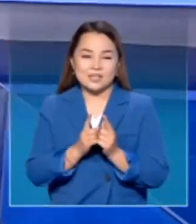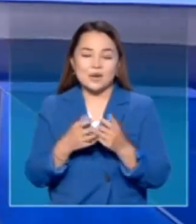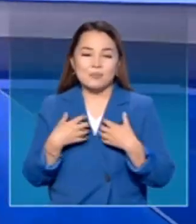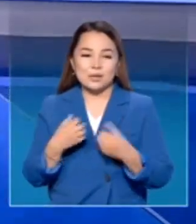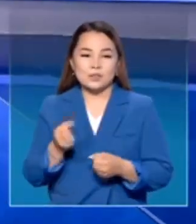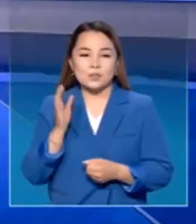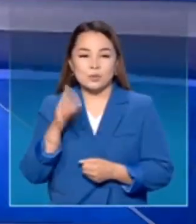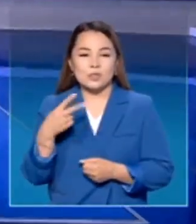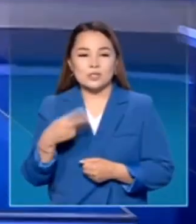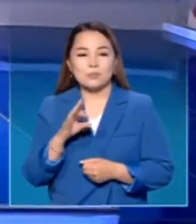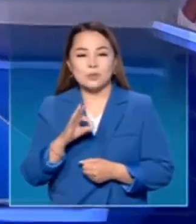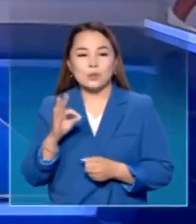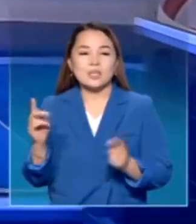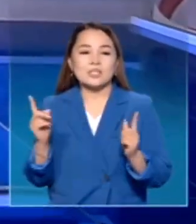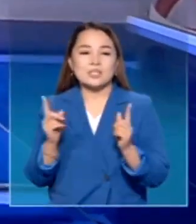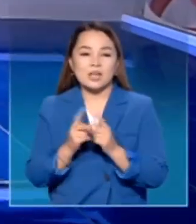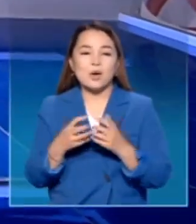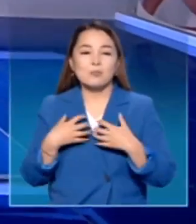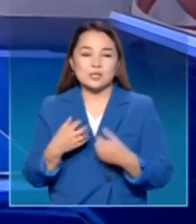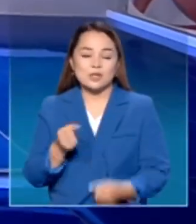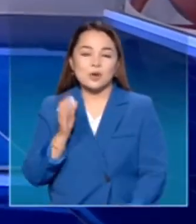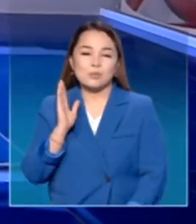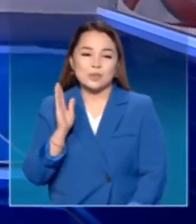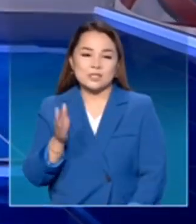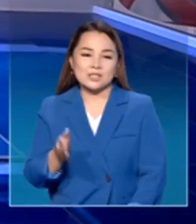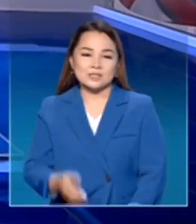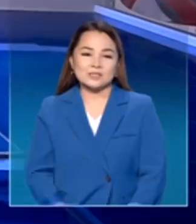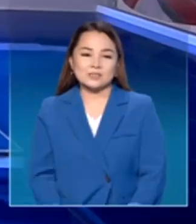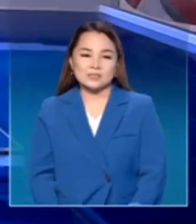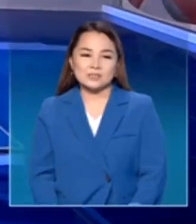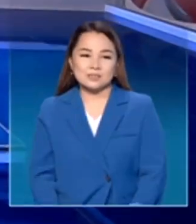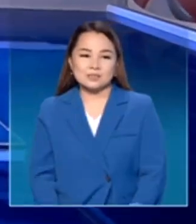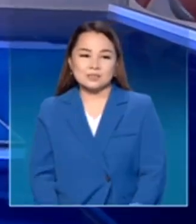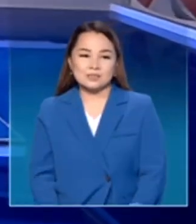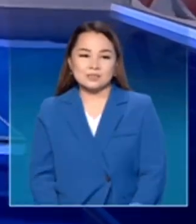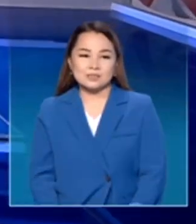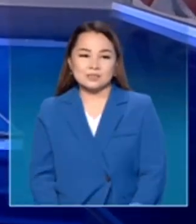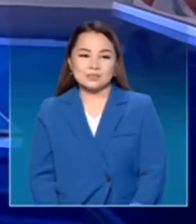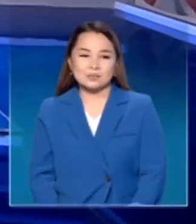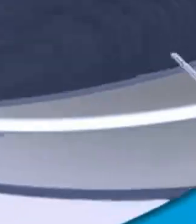топтамасы 20:00-де эфирде жүздескенше, әрі қарай ауа райы мәліметі.